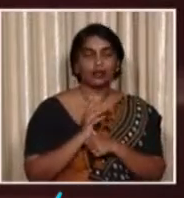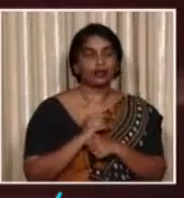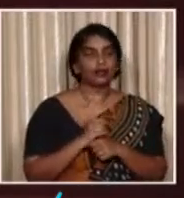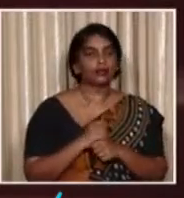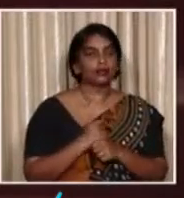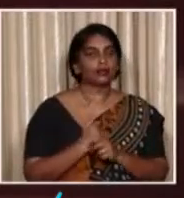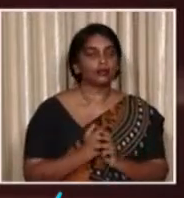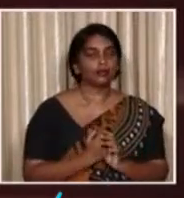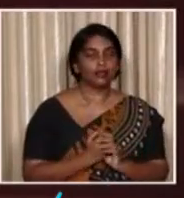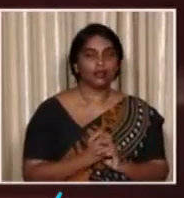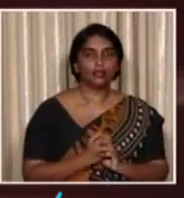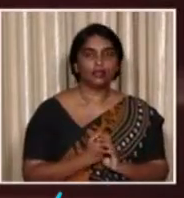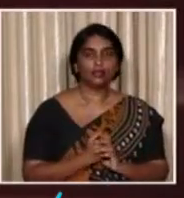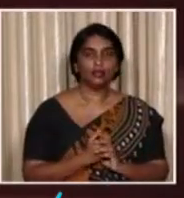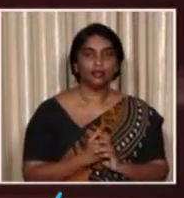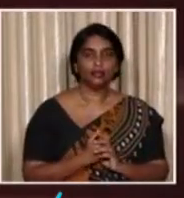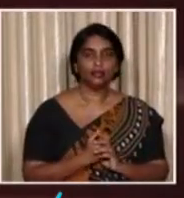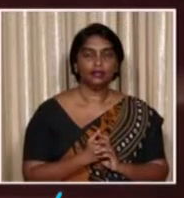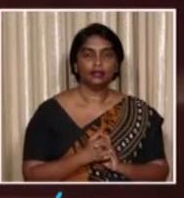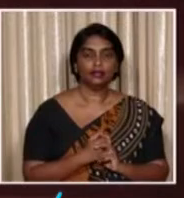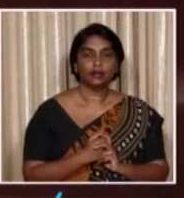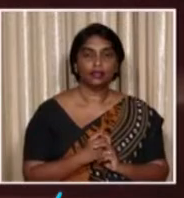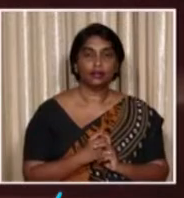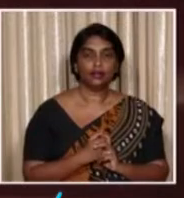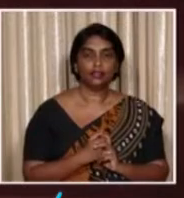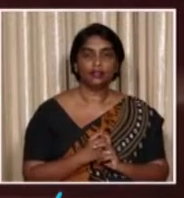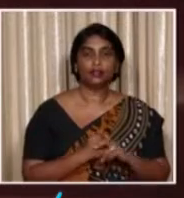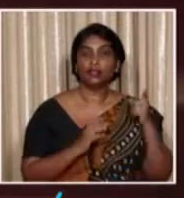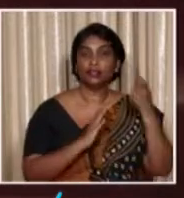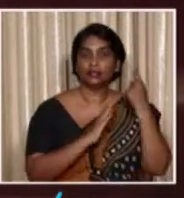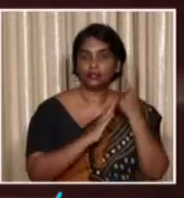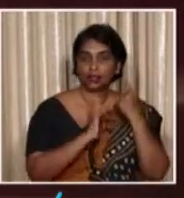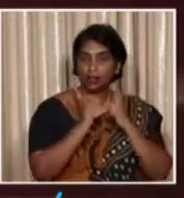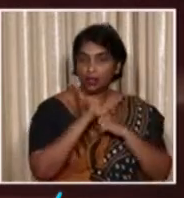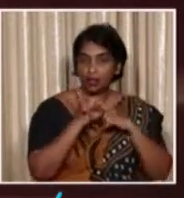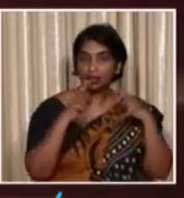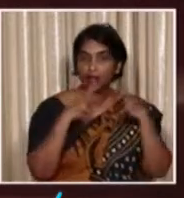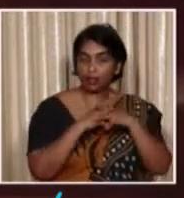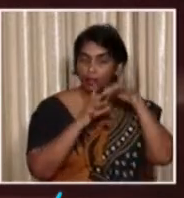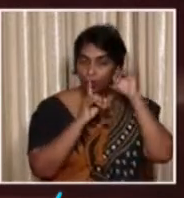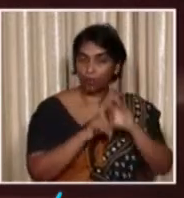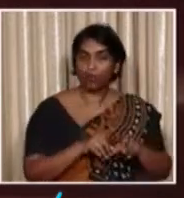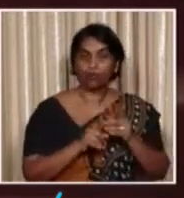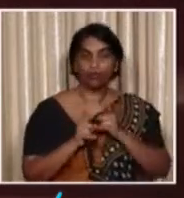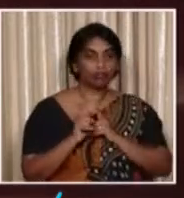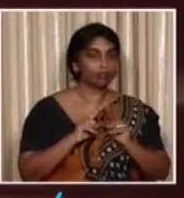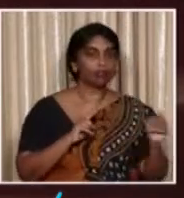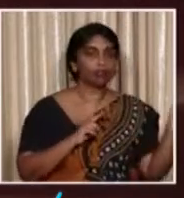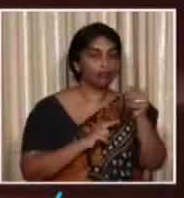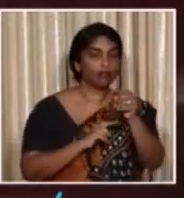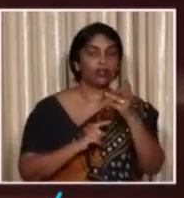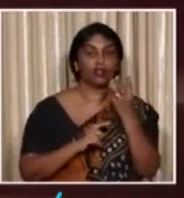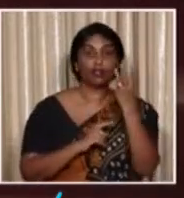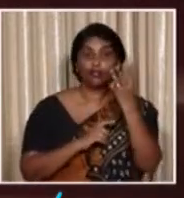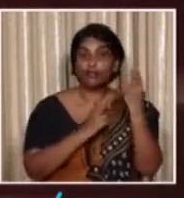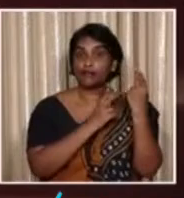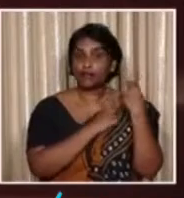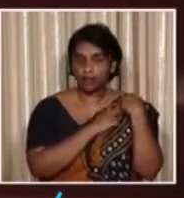rights against insurers act e neethiya anuwa thunwena parshavayage wagakima yatate